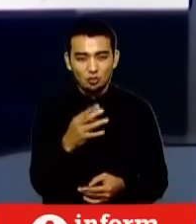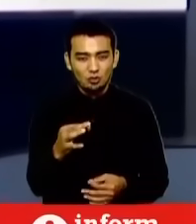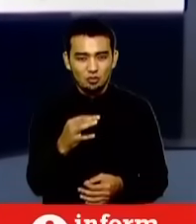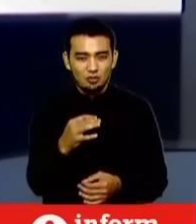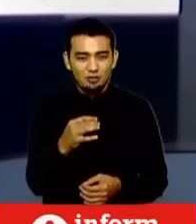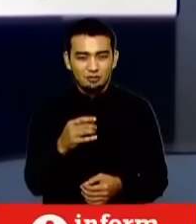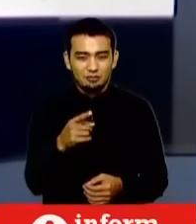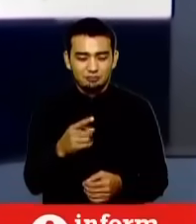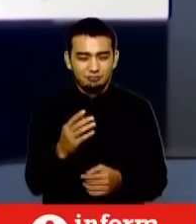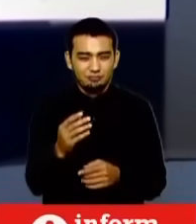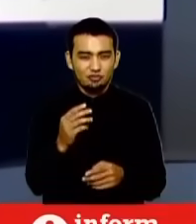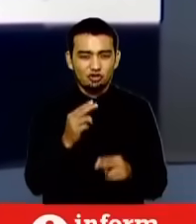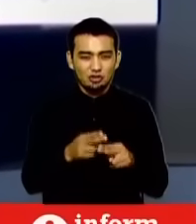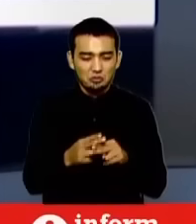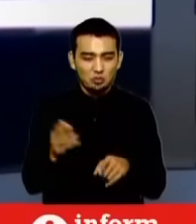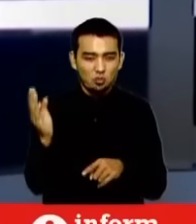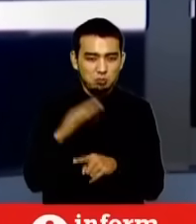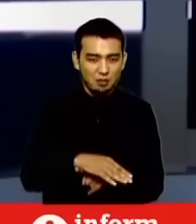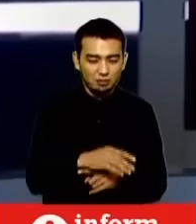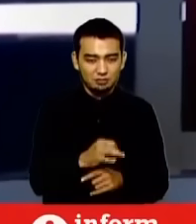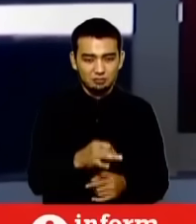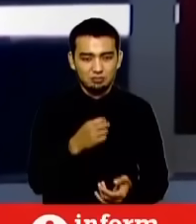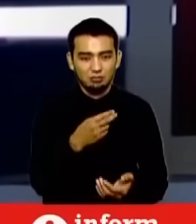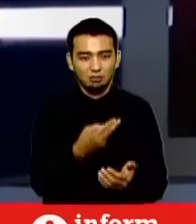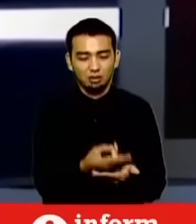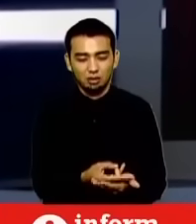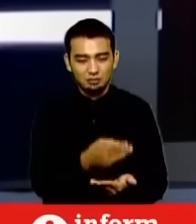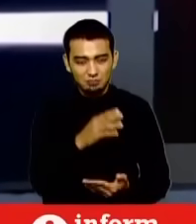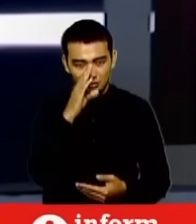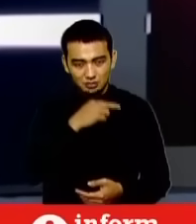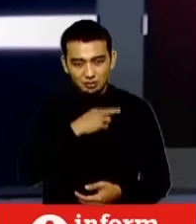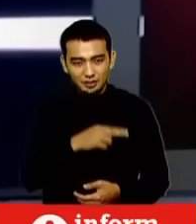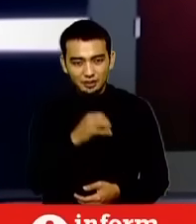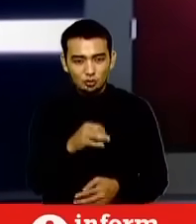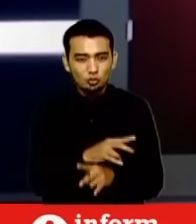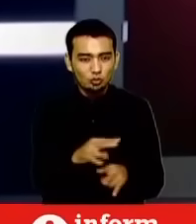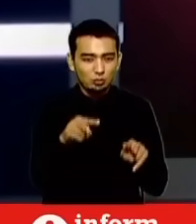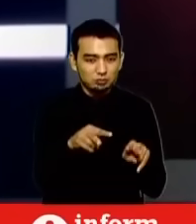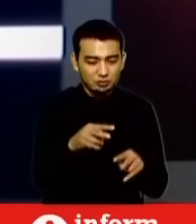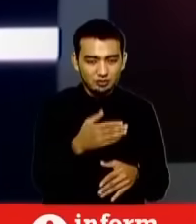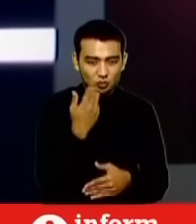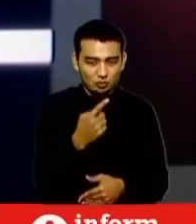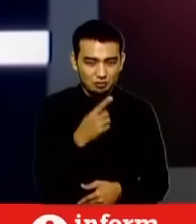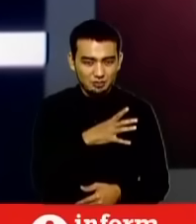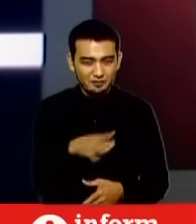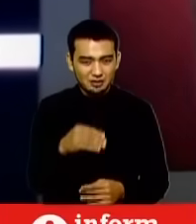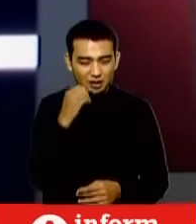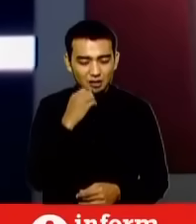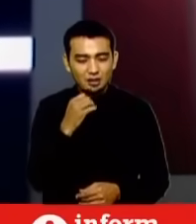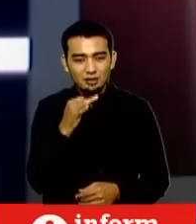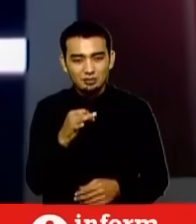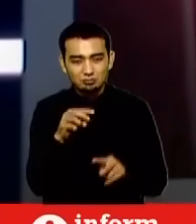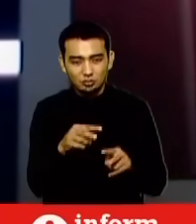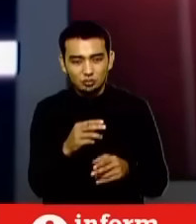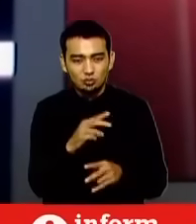мектеп директоры футбол алаңына келген балаларды ешкім бақылап қадағаламағанын айтады. Сондықтан бұл қайғылы оқиғаға кінәлі адам